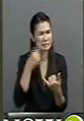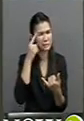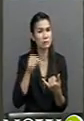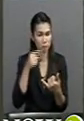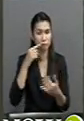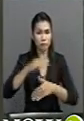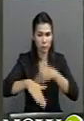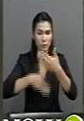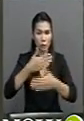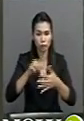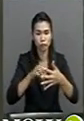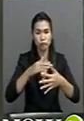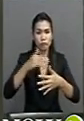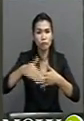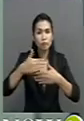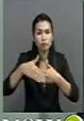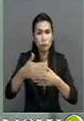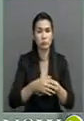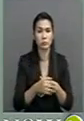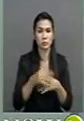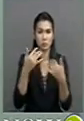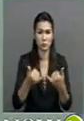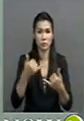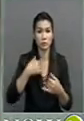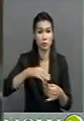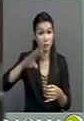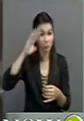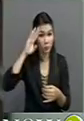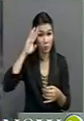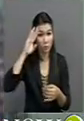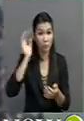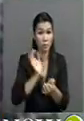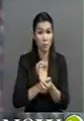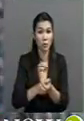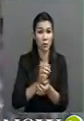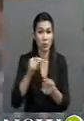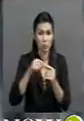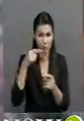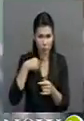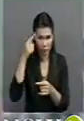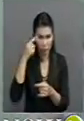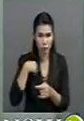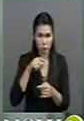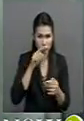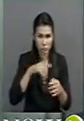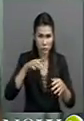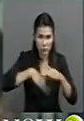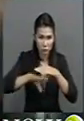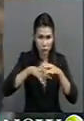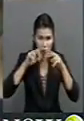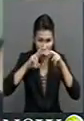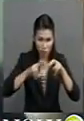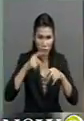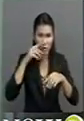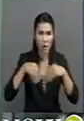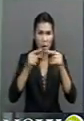คืบหน้าไปตามลำดับแล้วค่ะก็ได้รับการยืนยันจากผู้บัญชาการตำรวจภาค7นะคะว่าจะเร่งรัดการสอบสวนคดีก็จะให้